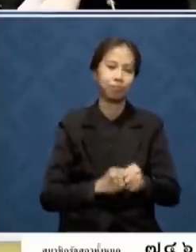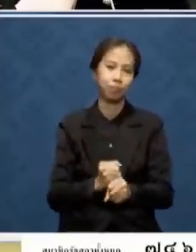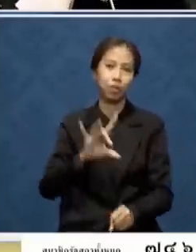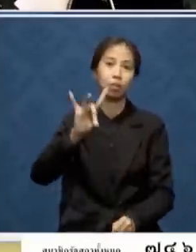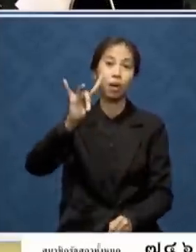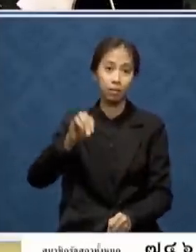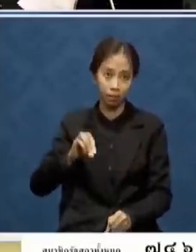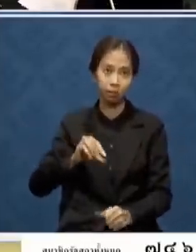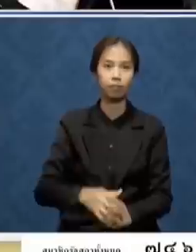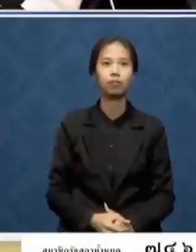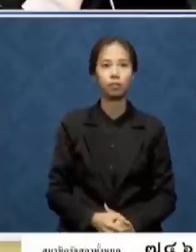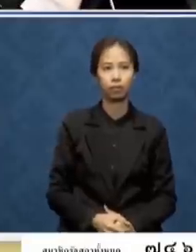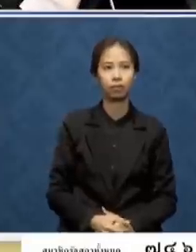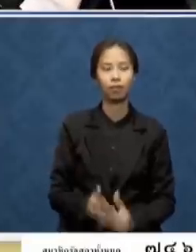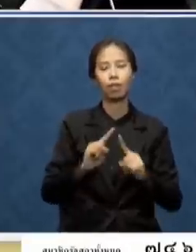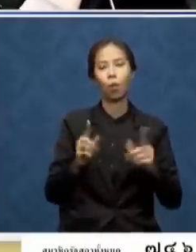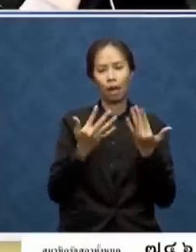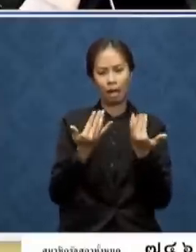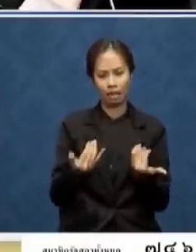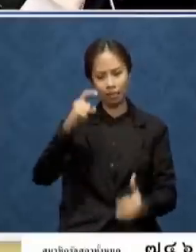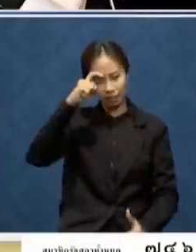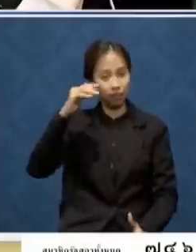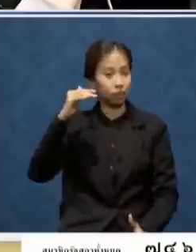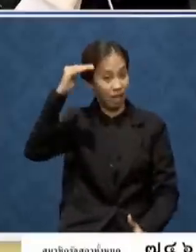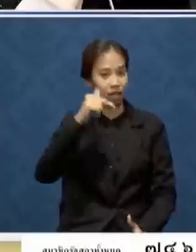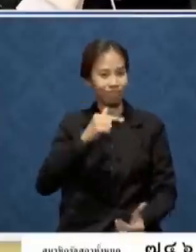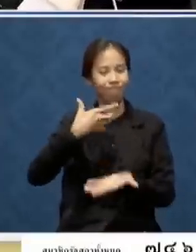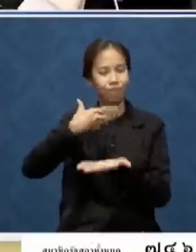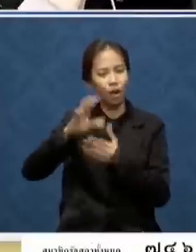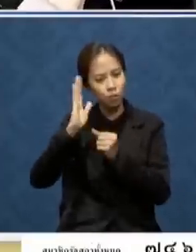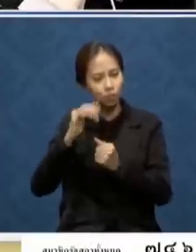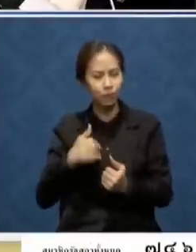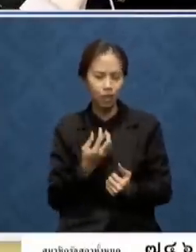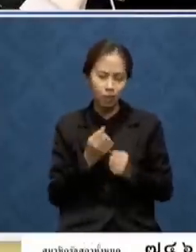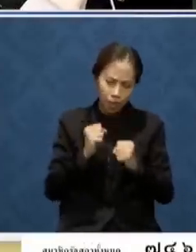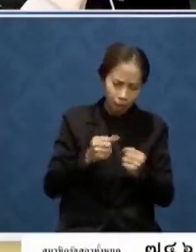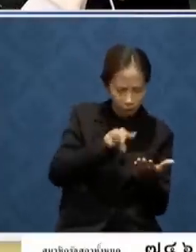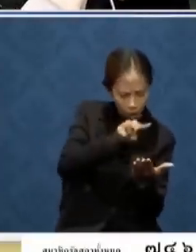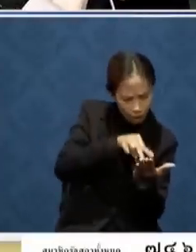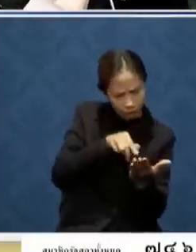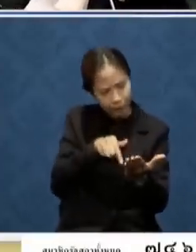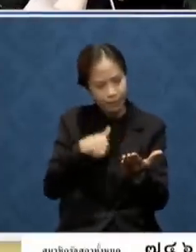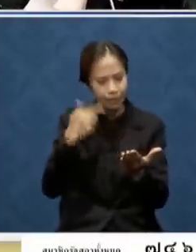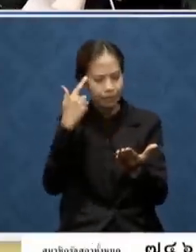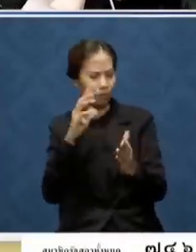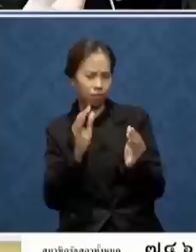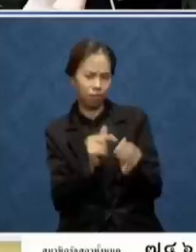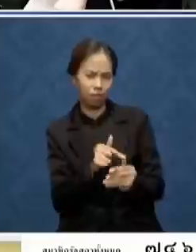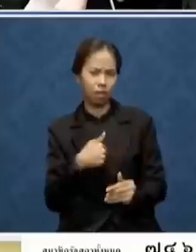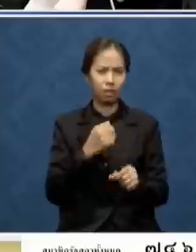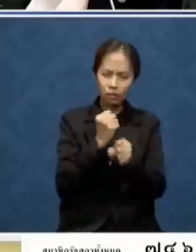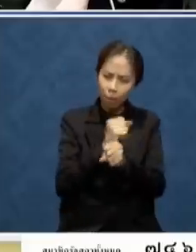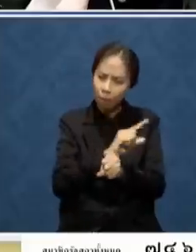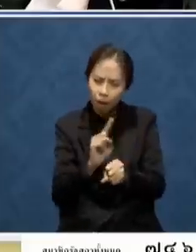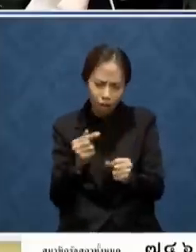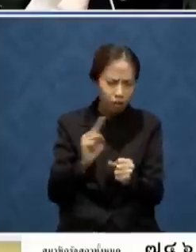คะในส่วนของคุณเศรษฐาค่ะดิฉันพยายามหานะคะแล้วก็ให้ความเป็นธรรมอย่างยิ่งนะคะเพื่อที่จะบอกว่าตรงไหนตตงไหน